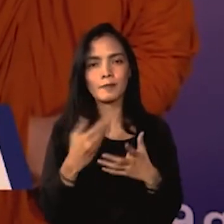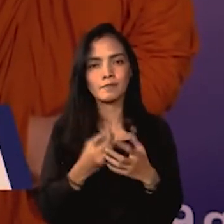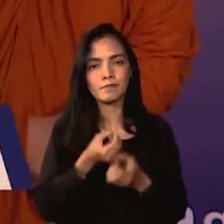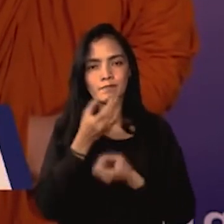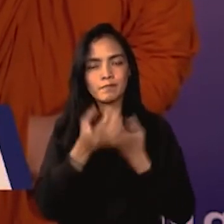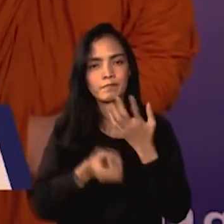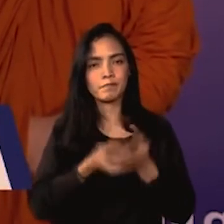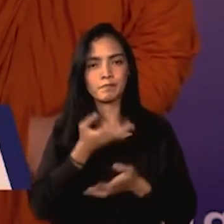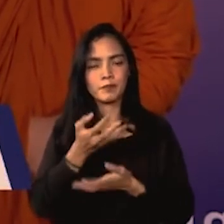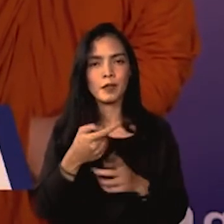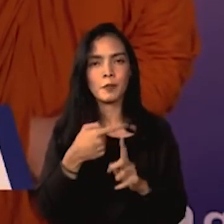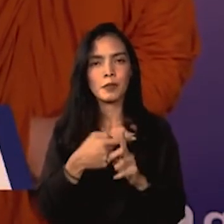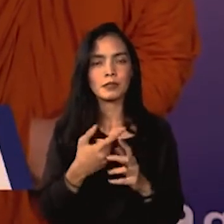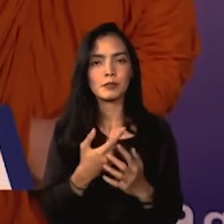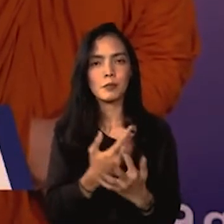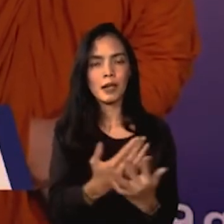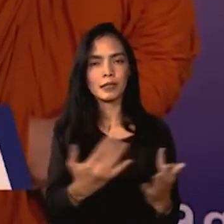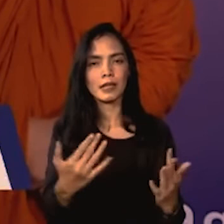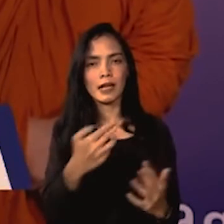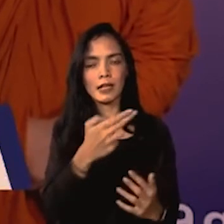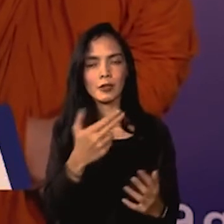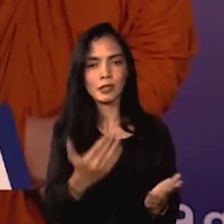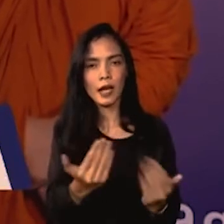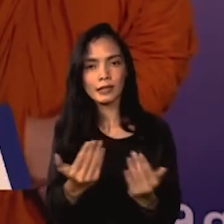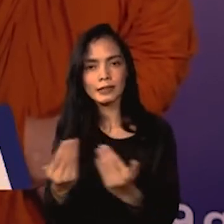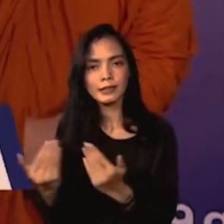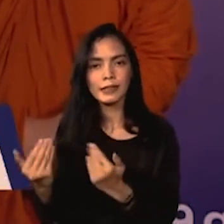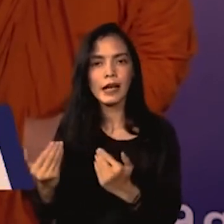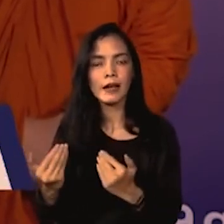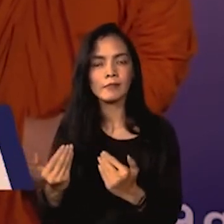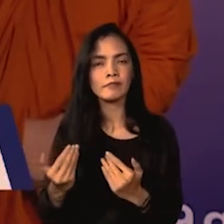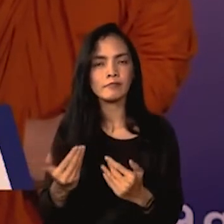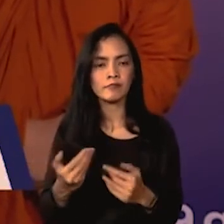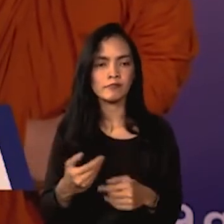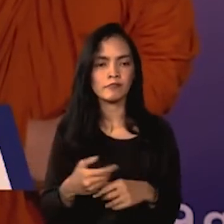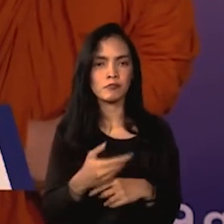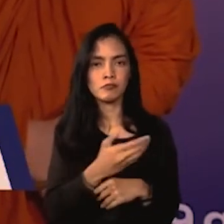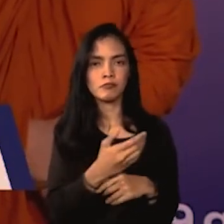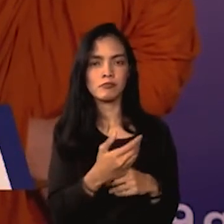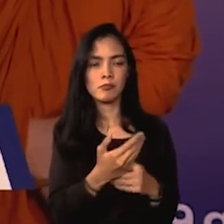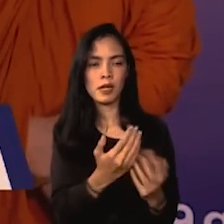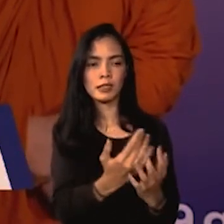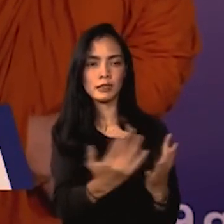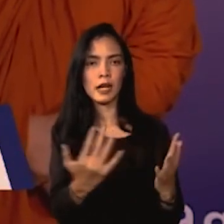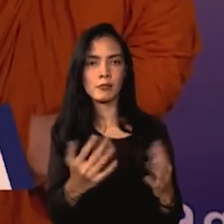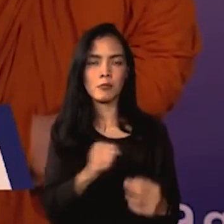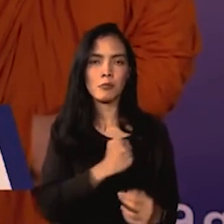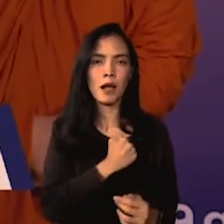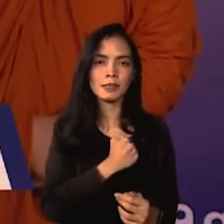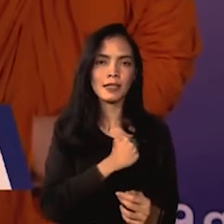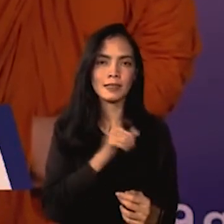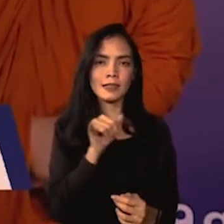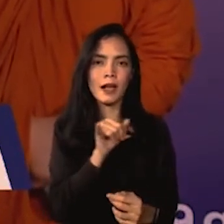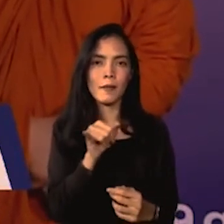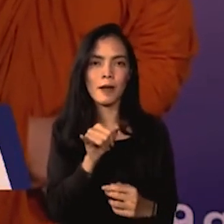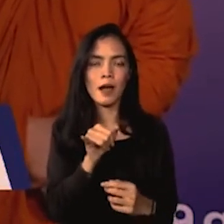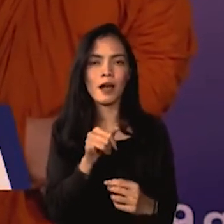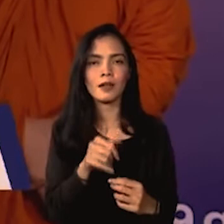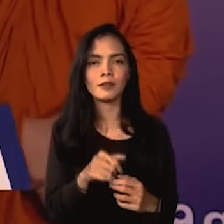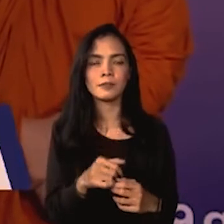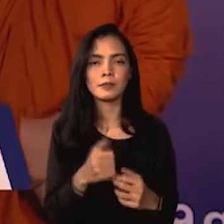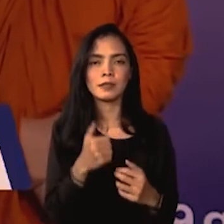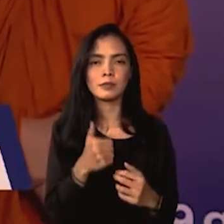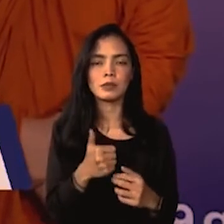mengajak kepada warga masyarakat Bapak Ibu sebangsa dan setanah air untuk dapat